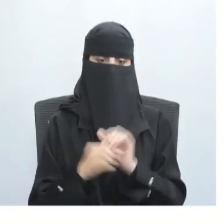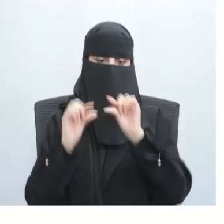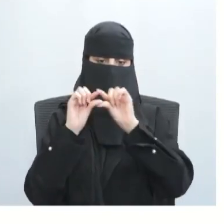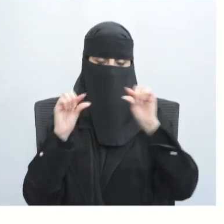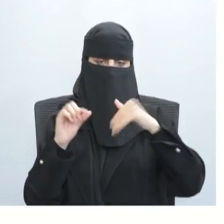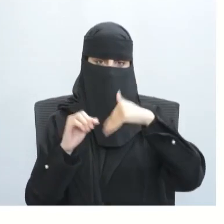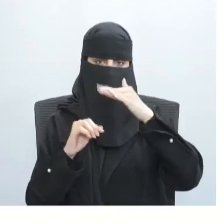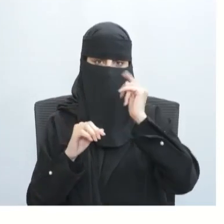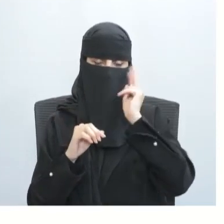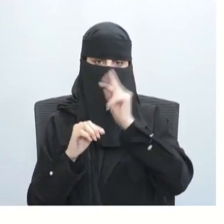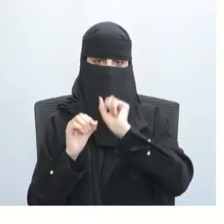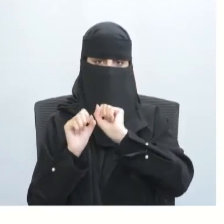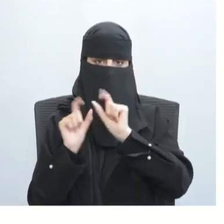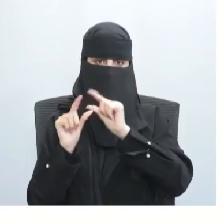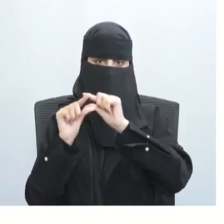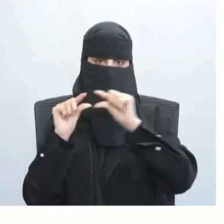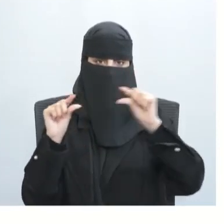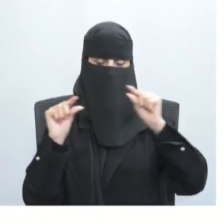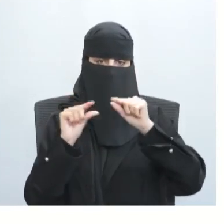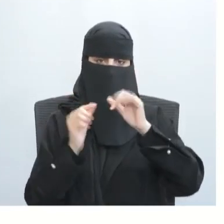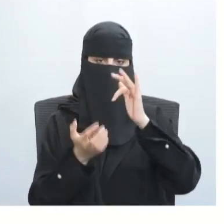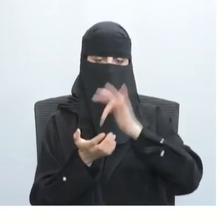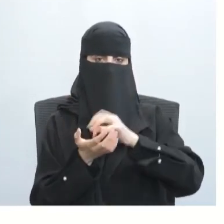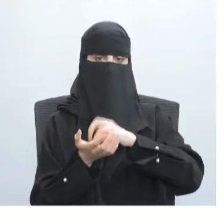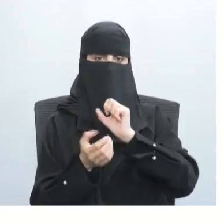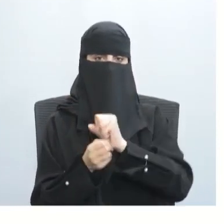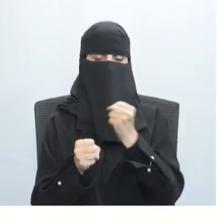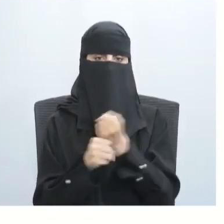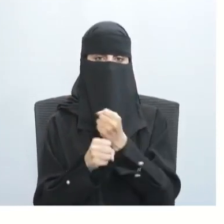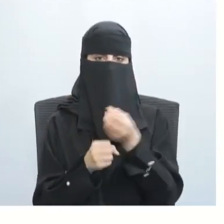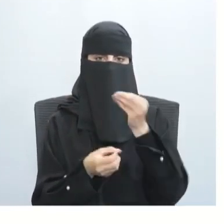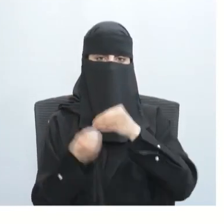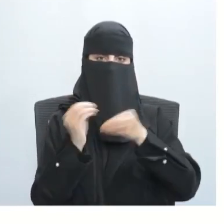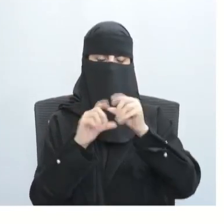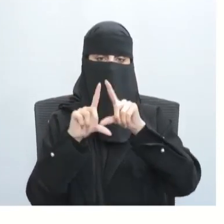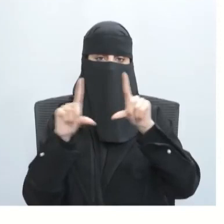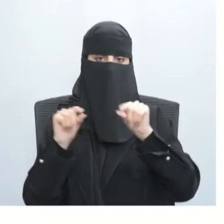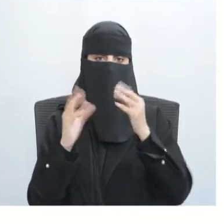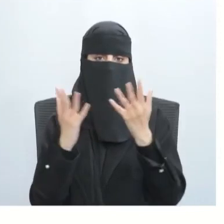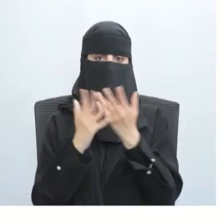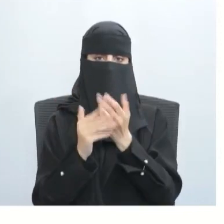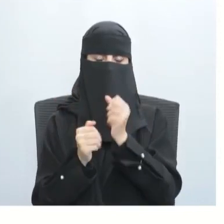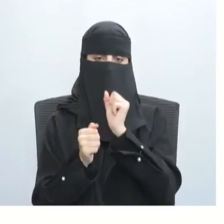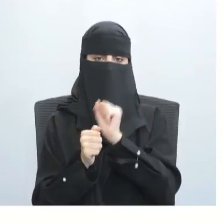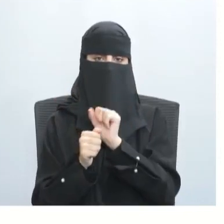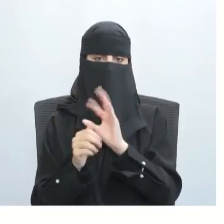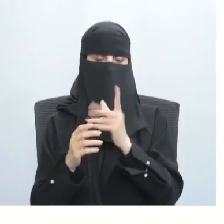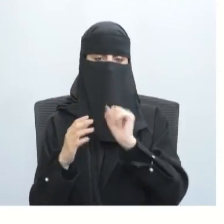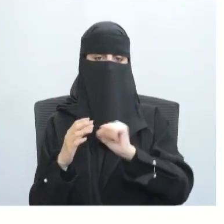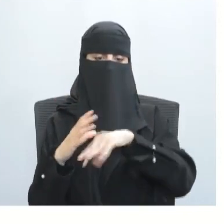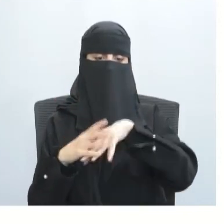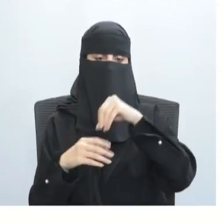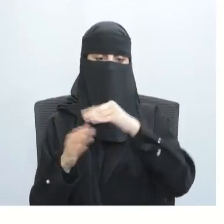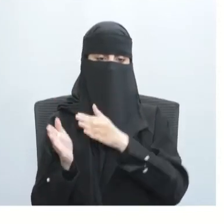بتعديل مكان العمل واضافه لوحات تتناسب مع طبيعه المشروع ايضا في